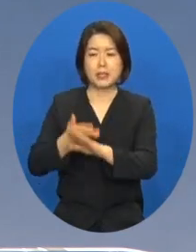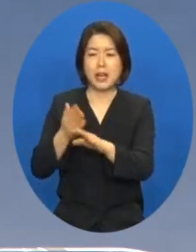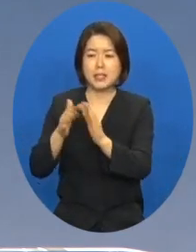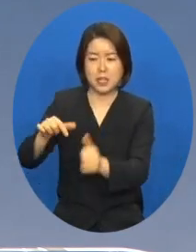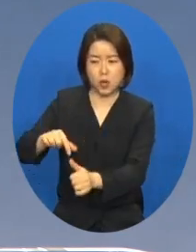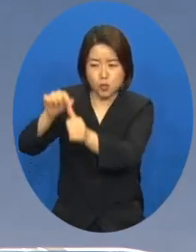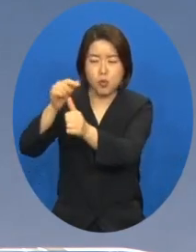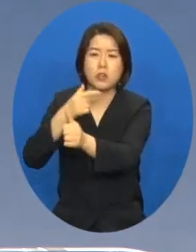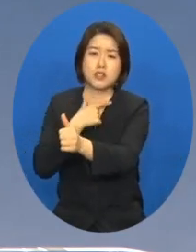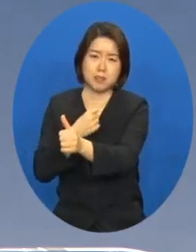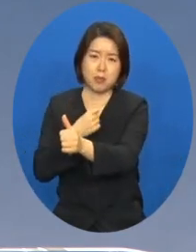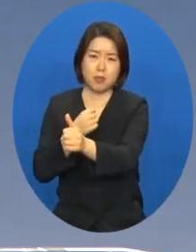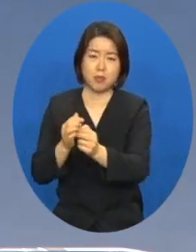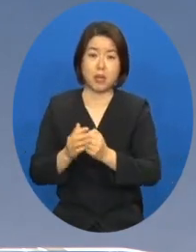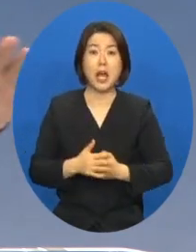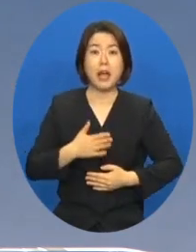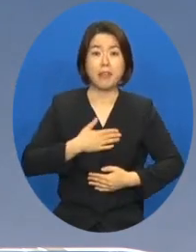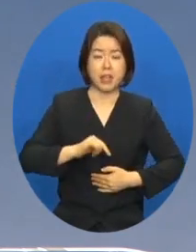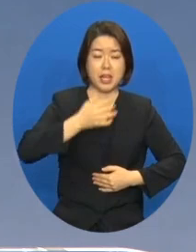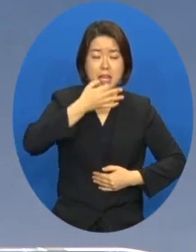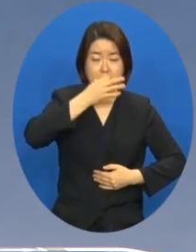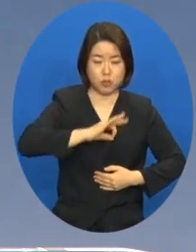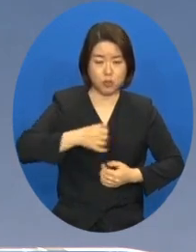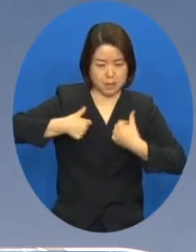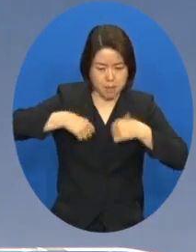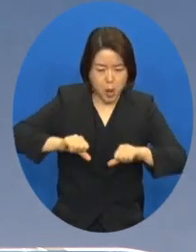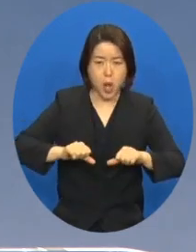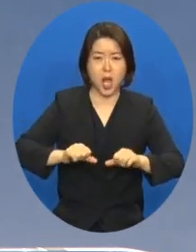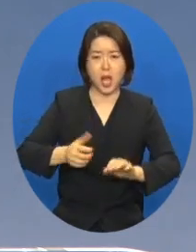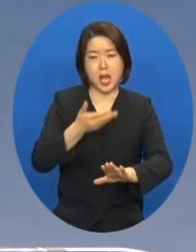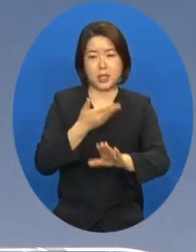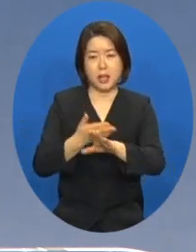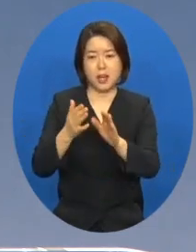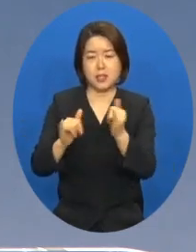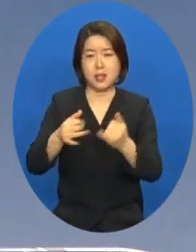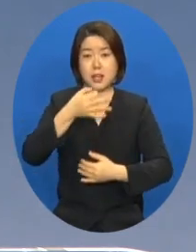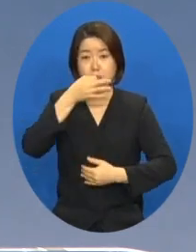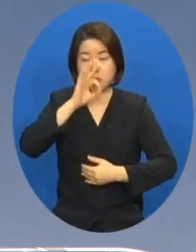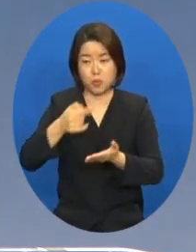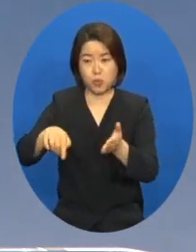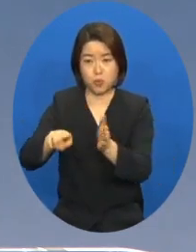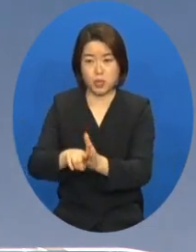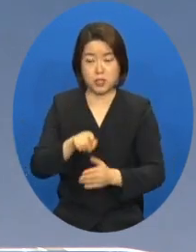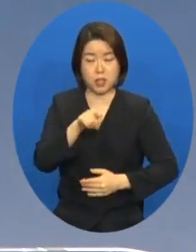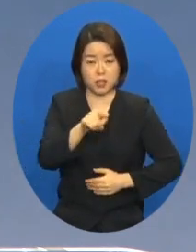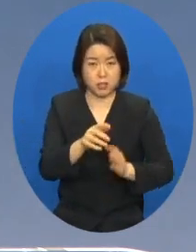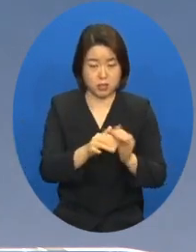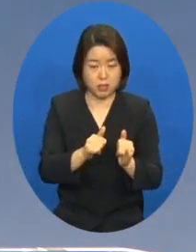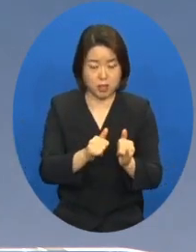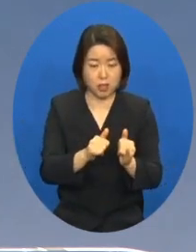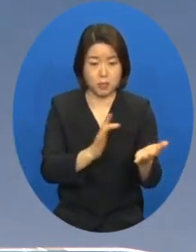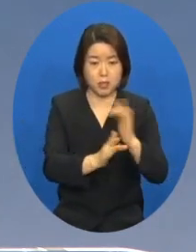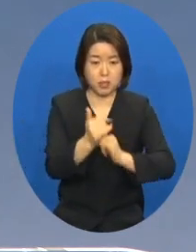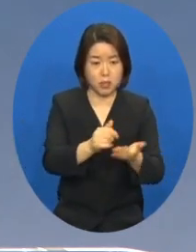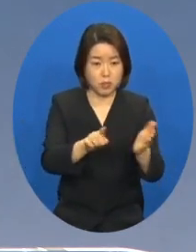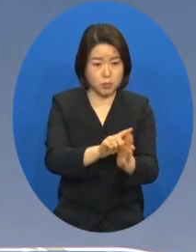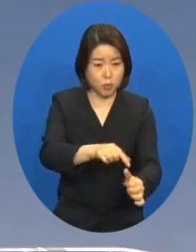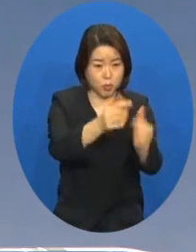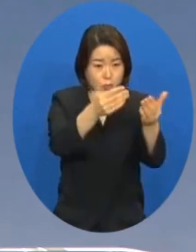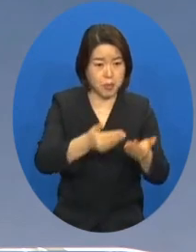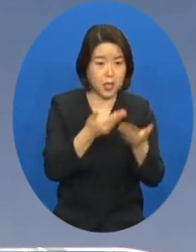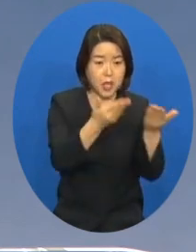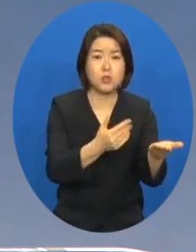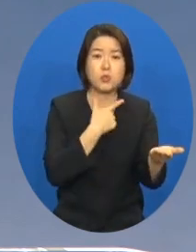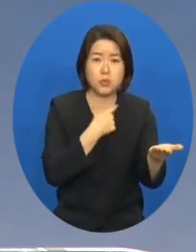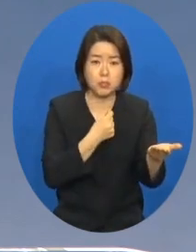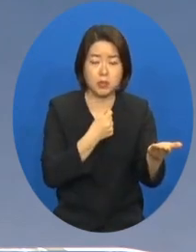싶다는, 내 유익을 포기하고 다른 사람의 유익을 구하여 그 사람이 예수 믿고 구원받게 하고 싶다. 사도